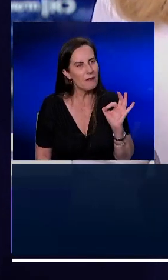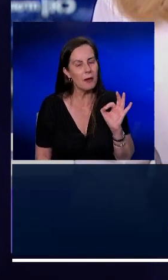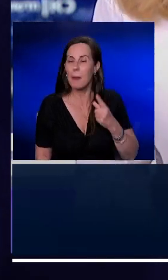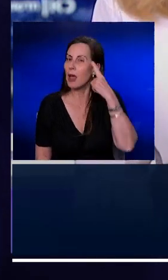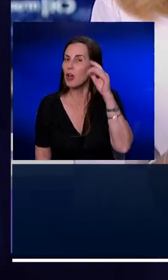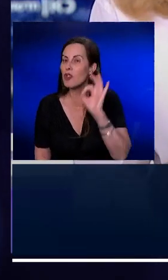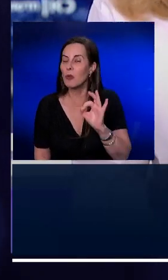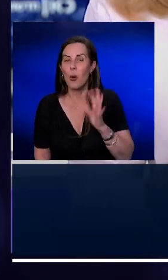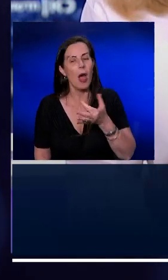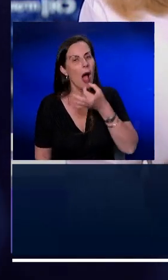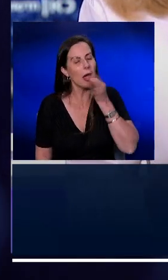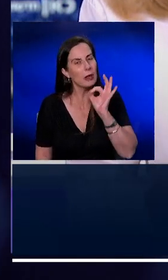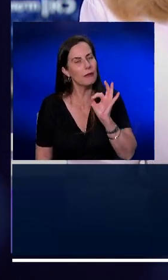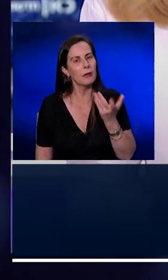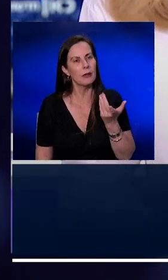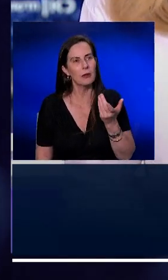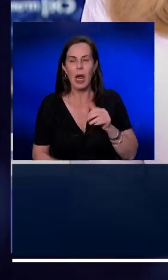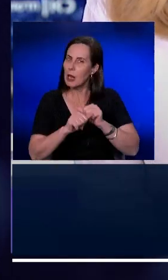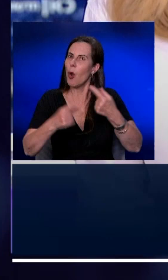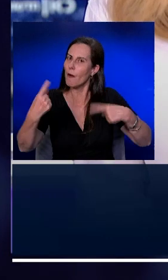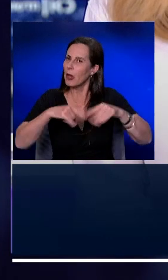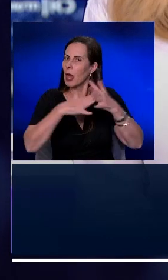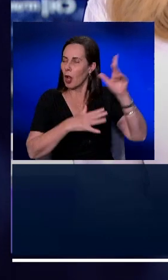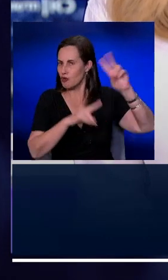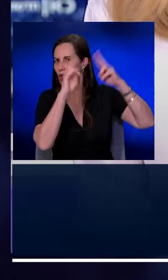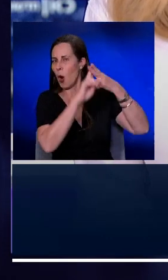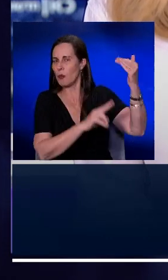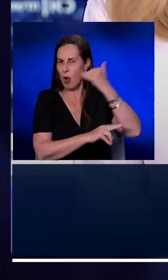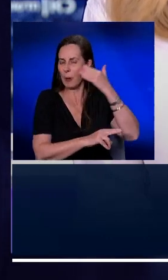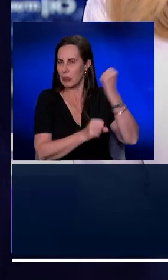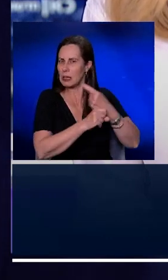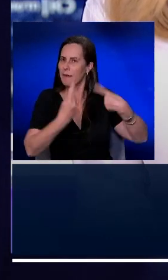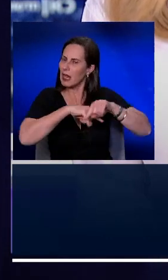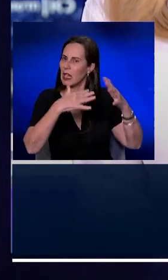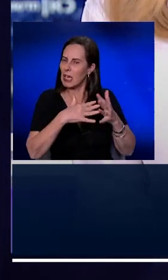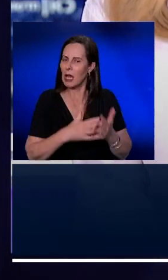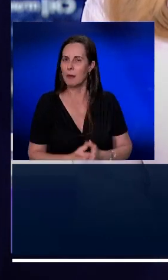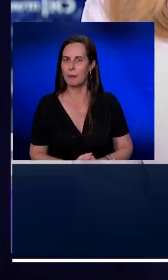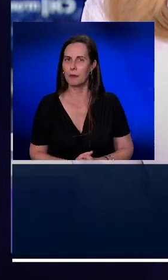בנושא הזה, האם לא נכון לתמוך בוועדת חקירה בינלאומית בחסות ארצות הברית?